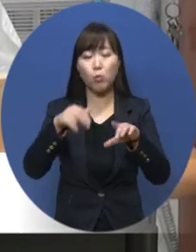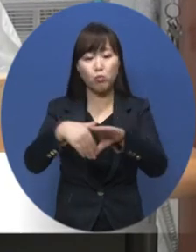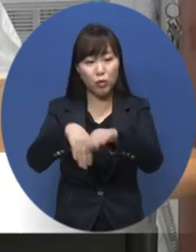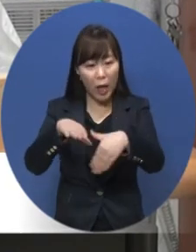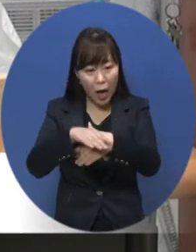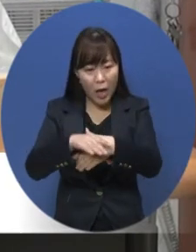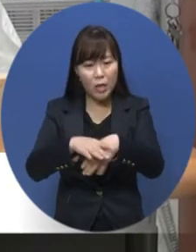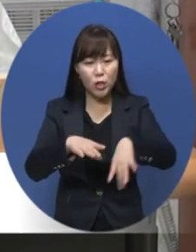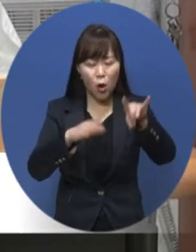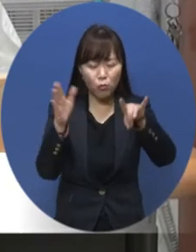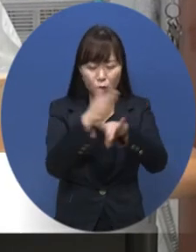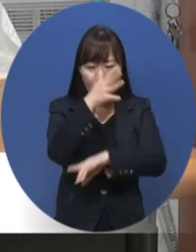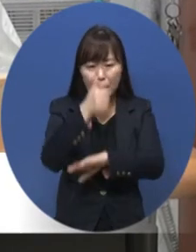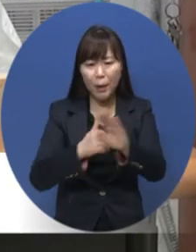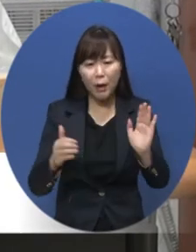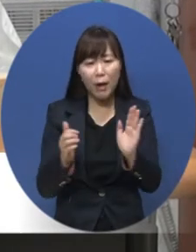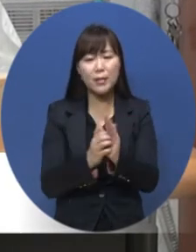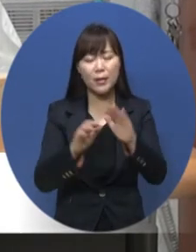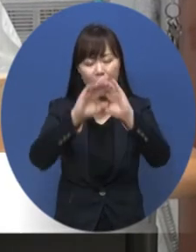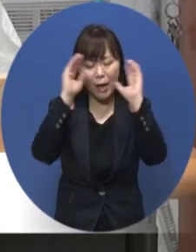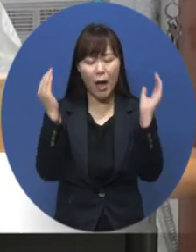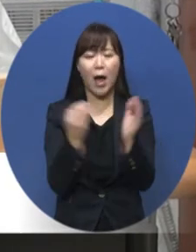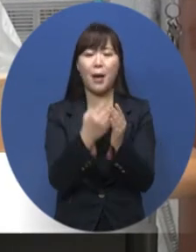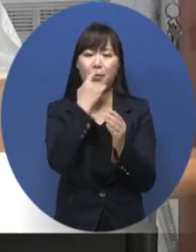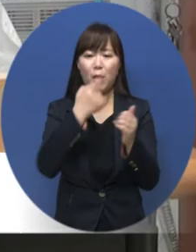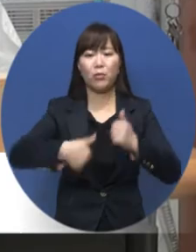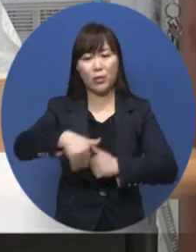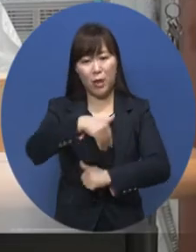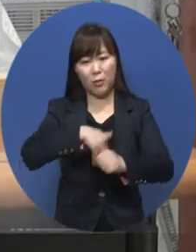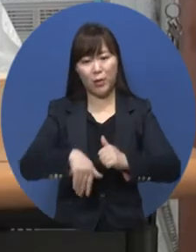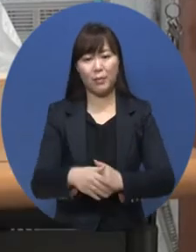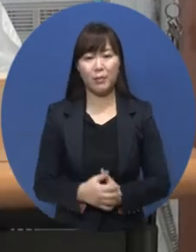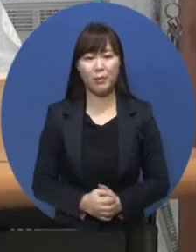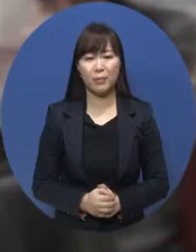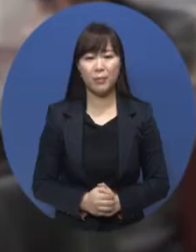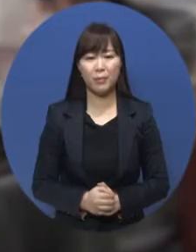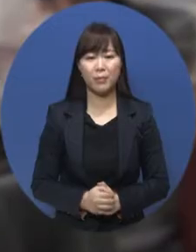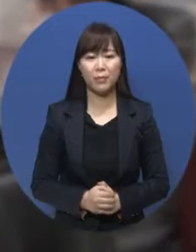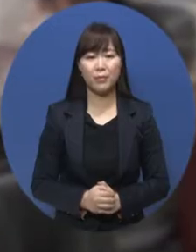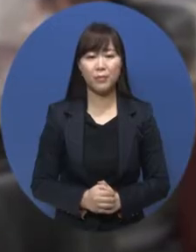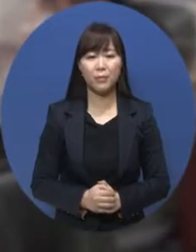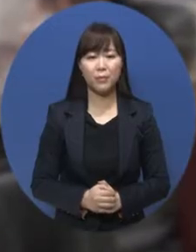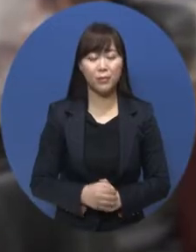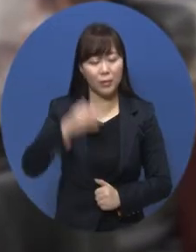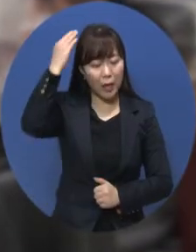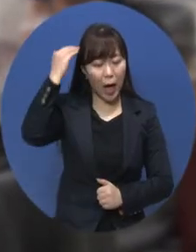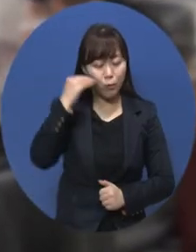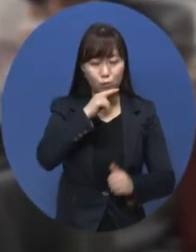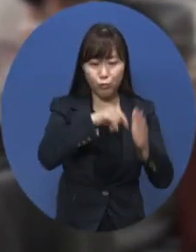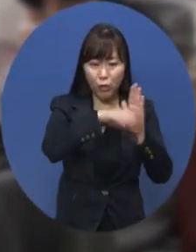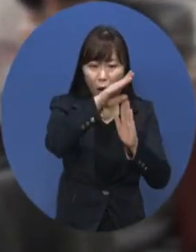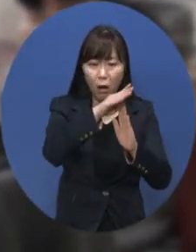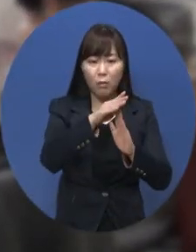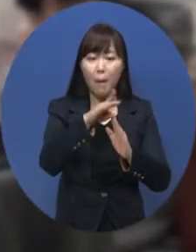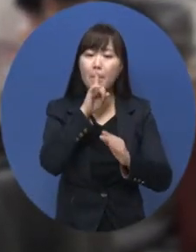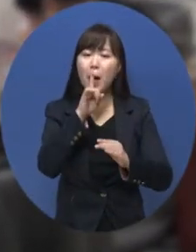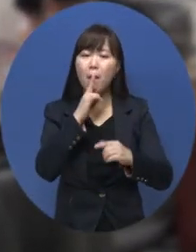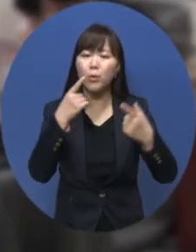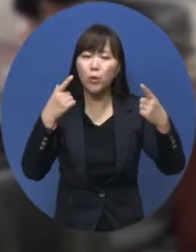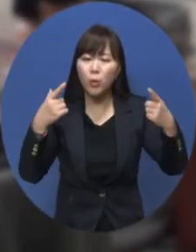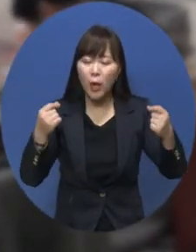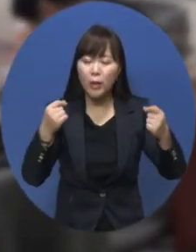처음부터 끝까지를 다 배워야 될 실정입니다 남한과 북한 같은 언어를 사용하는